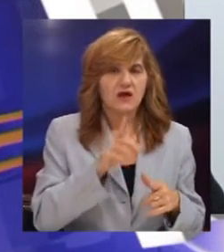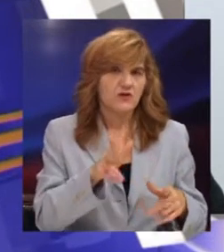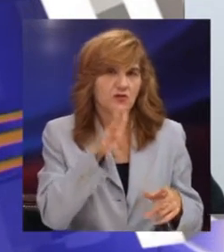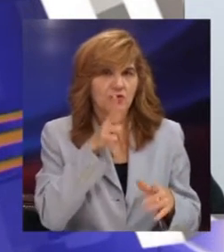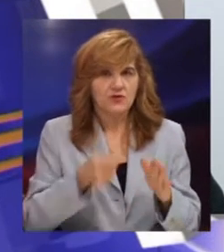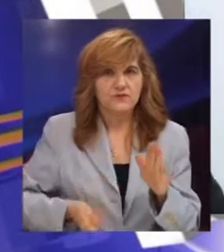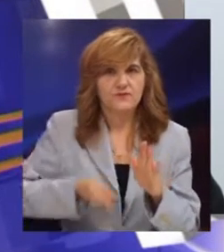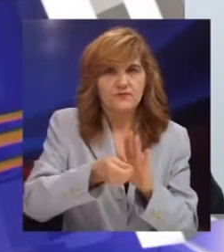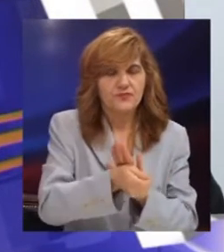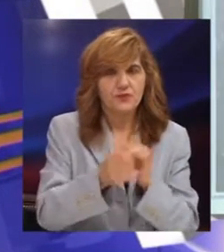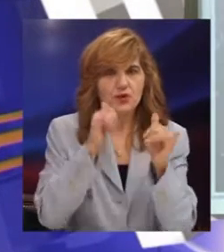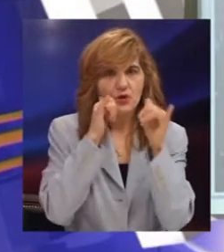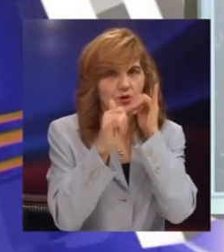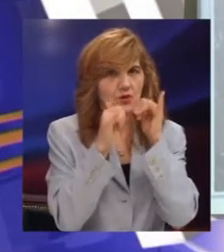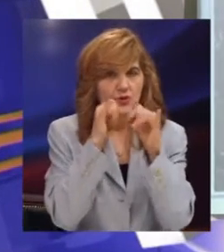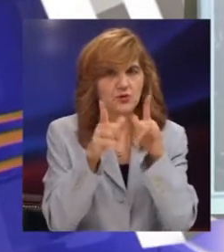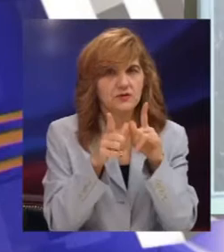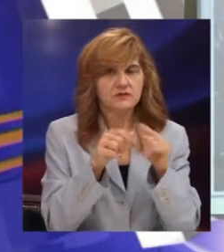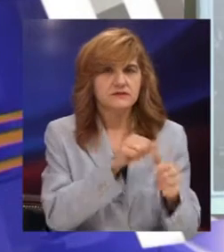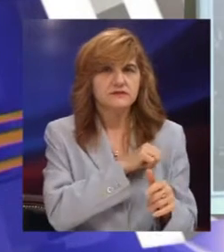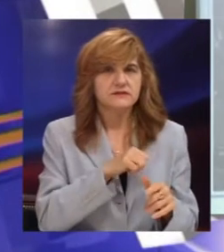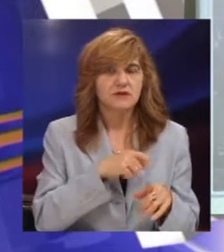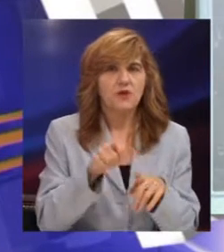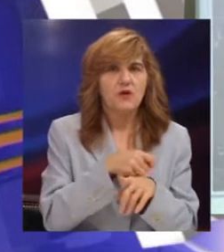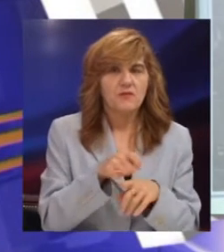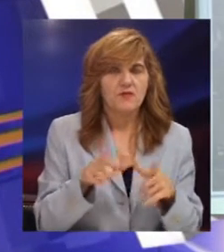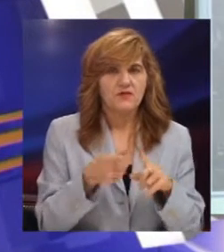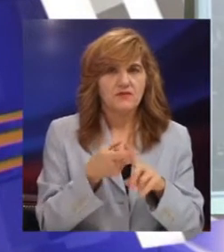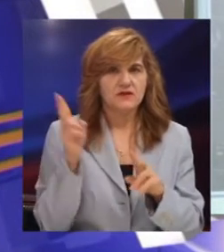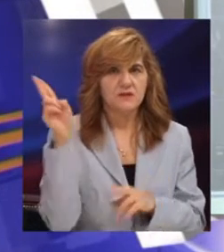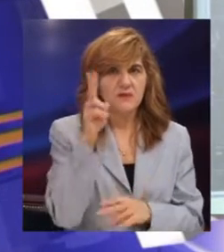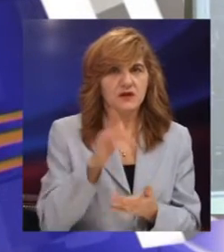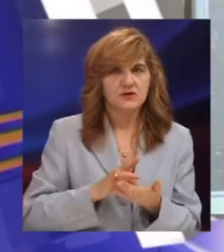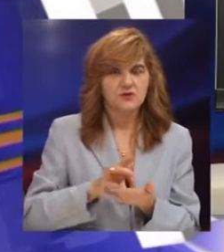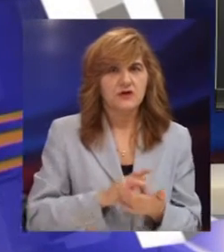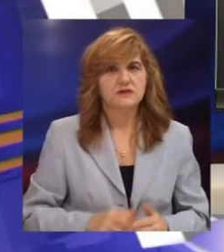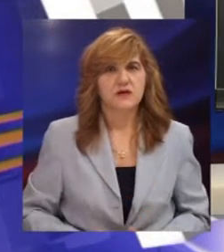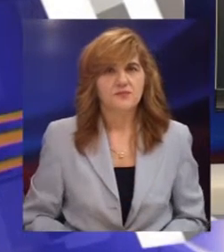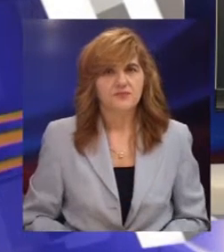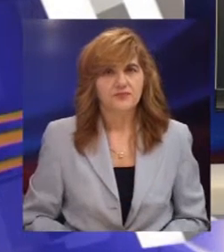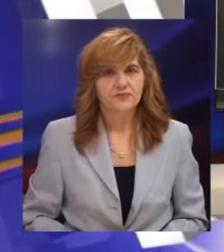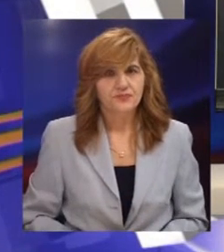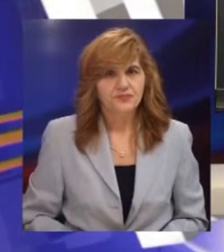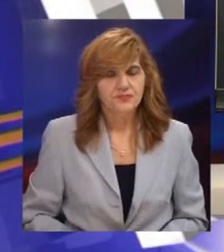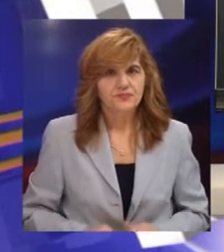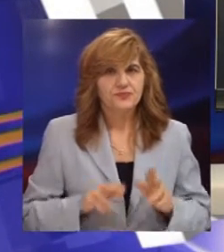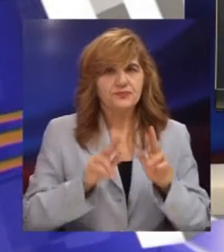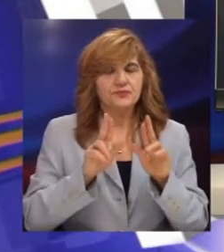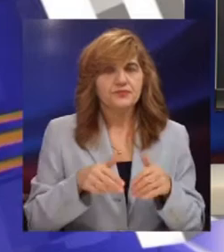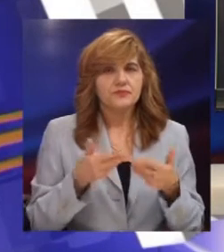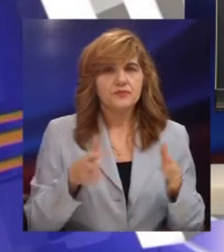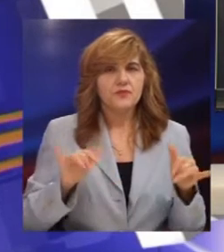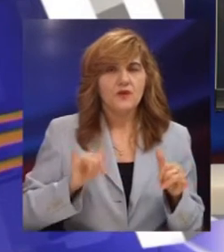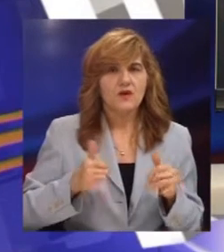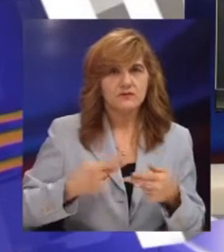da investira u subotički turizam i to u projekat sanacije Paličkog jezera. Na otvorenom univerzitetu